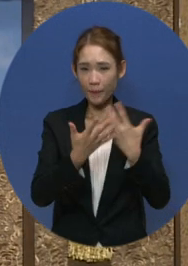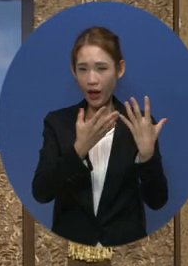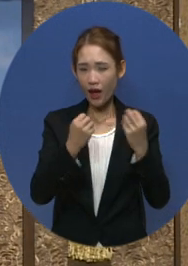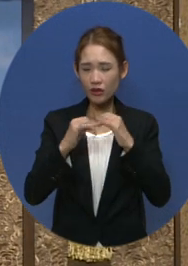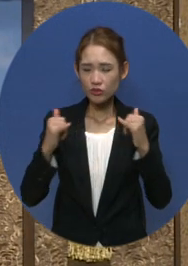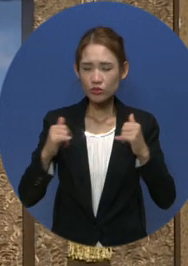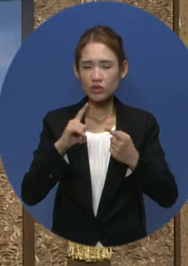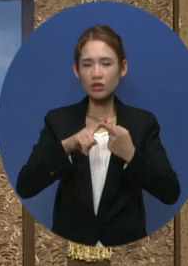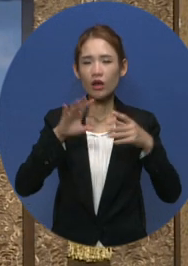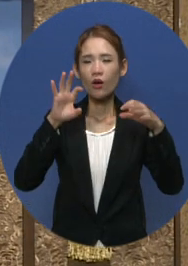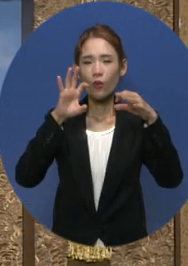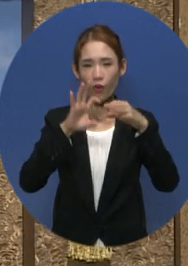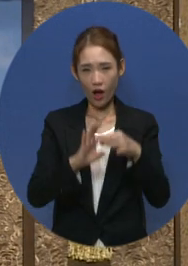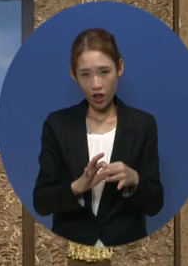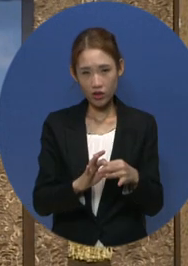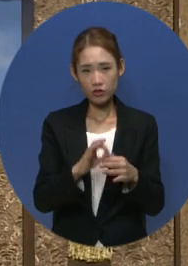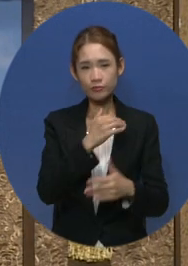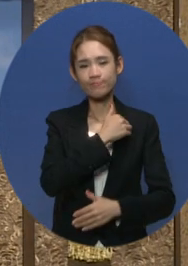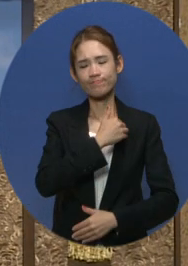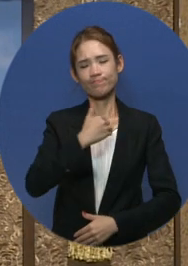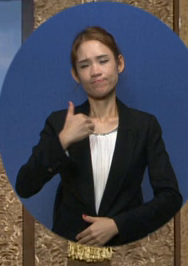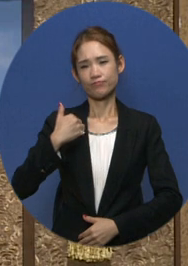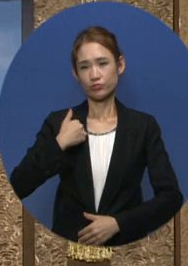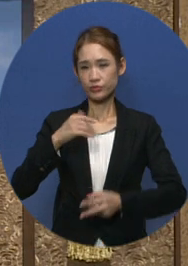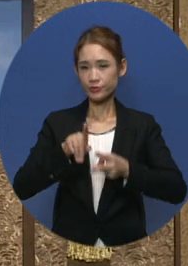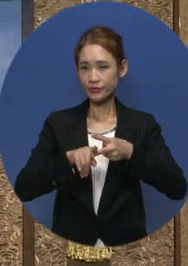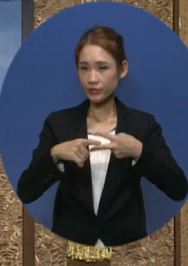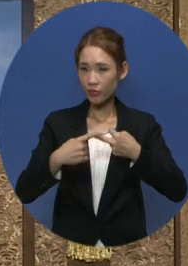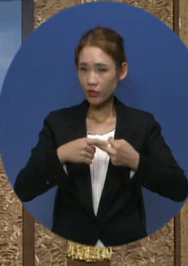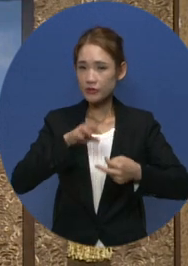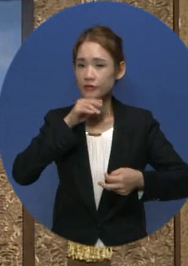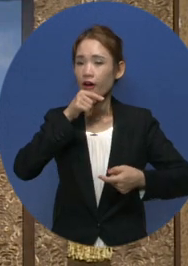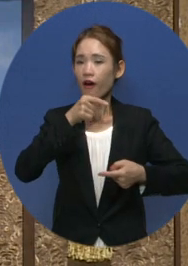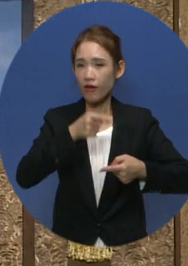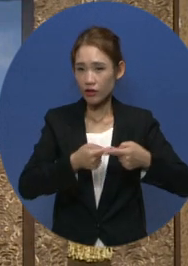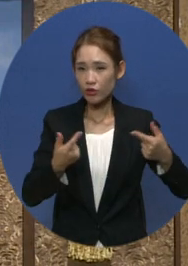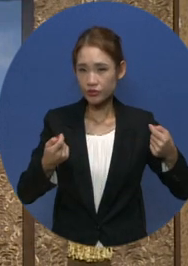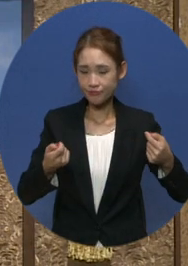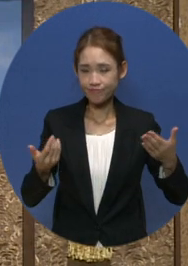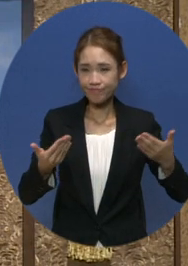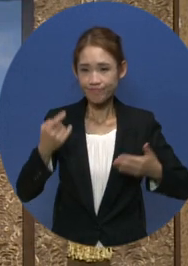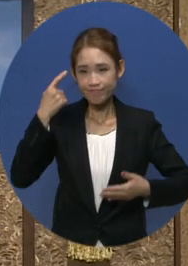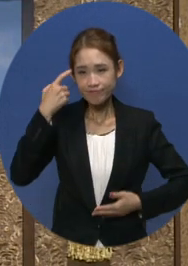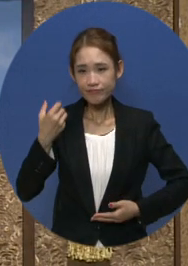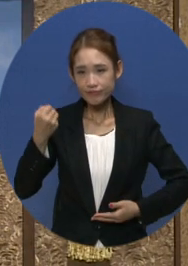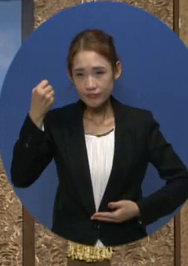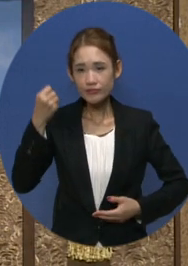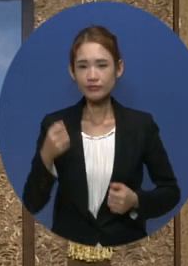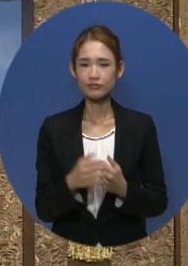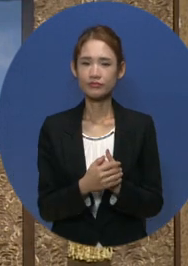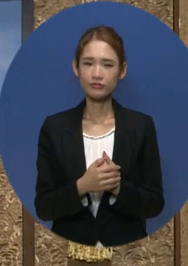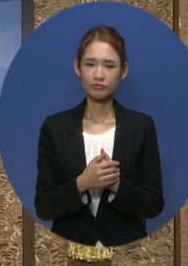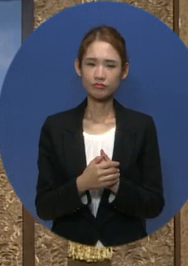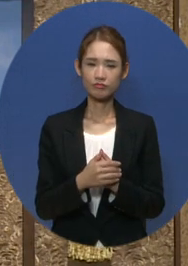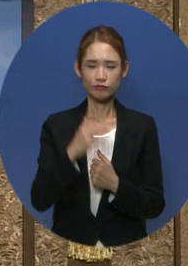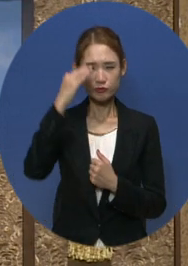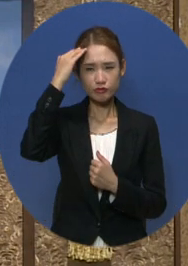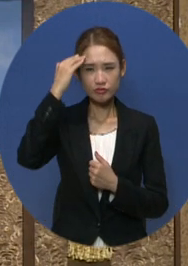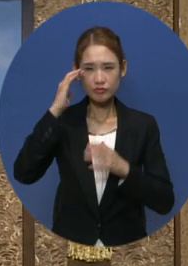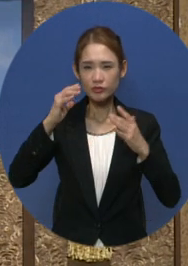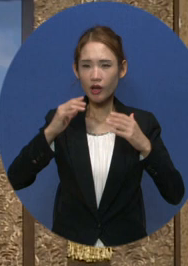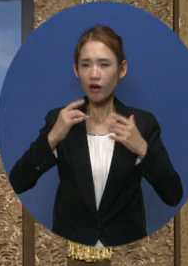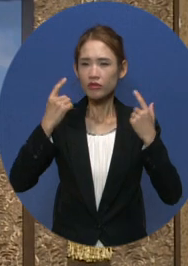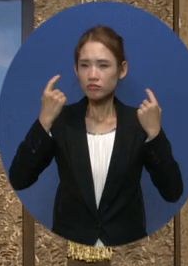시민들이 이 부분에 대해서 충분히 이해가 되고 또 당연히 그렇게 해야 된다고 생각하는데 아직까지 우리나라는